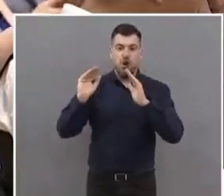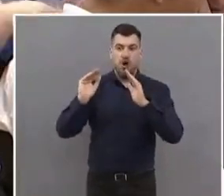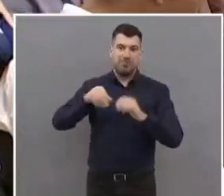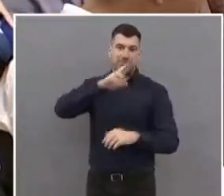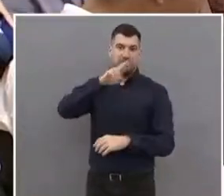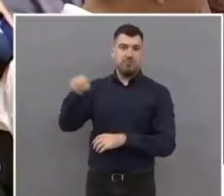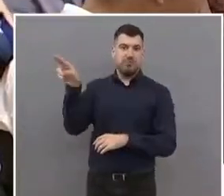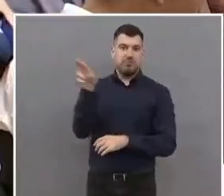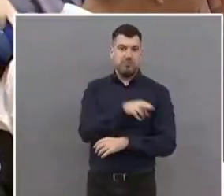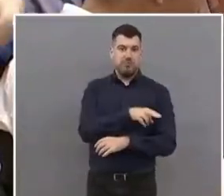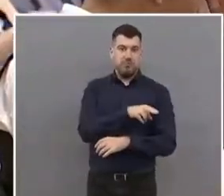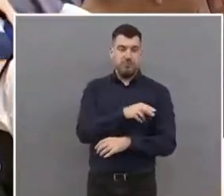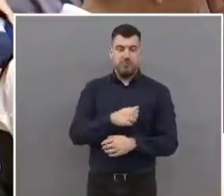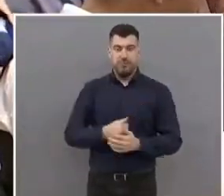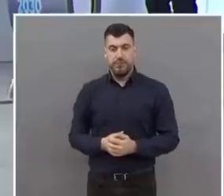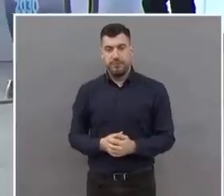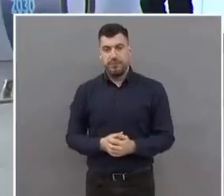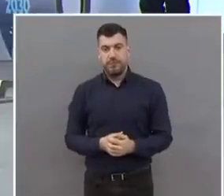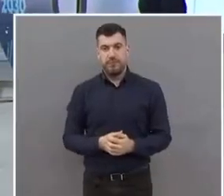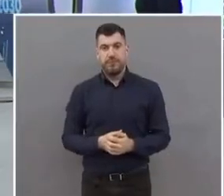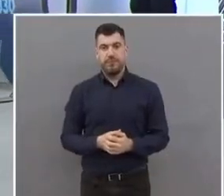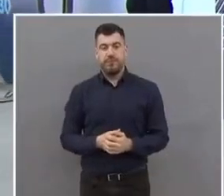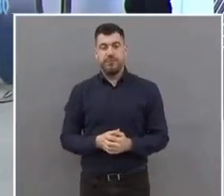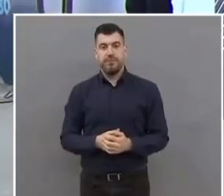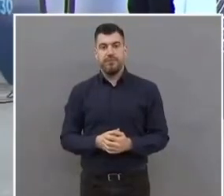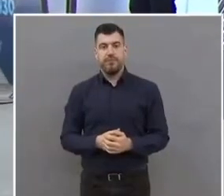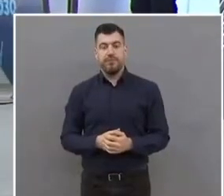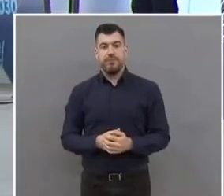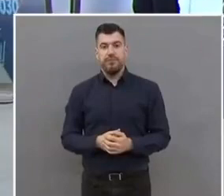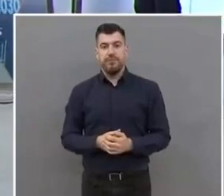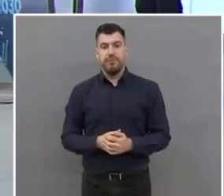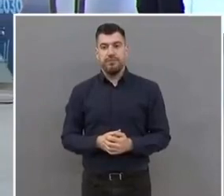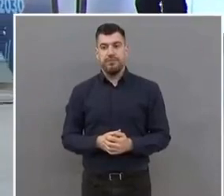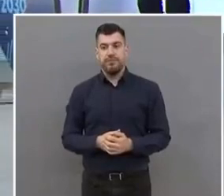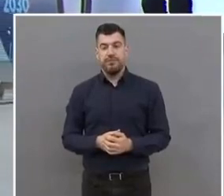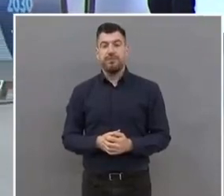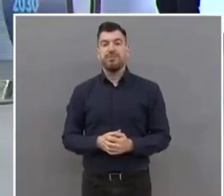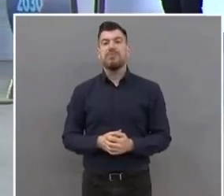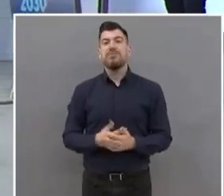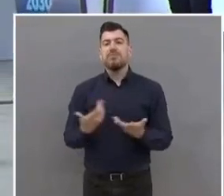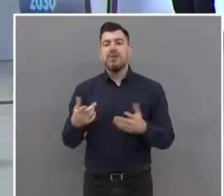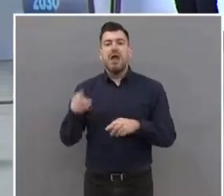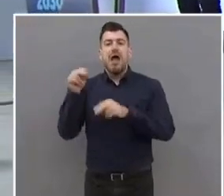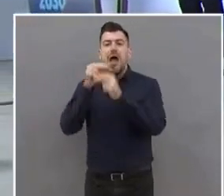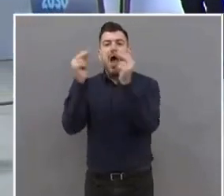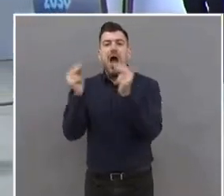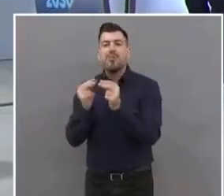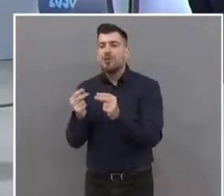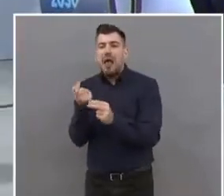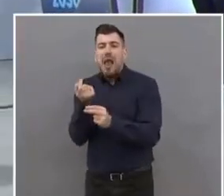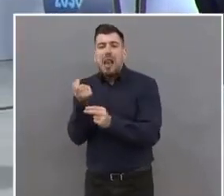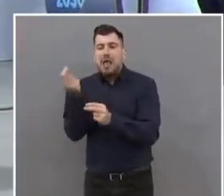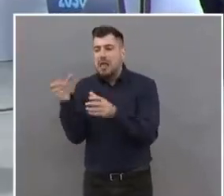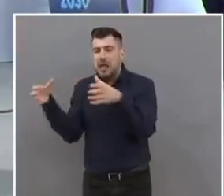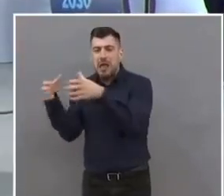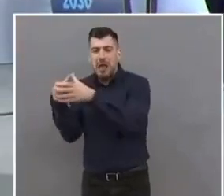λίγοι κρανιοφόροι, πολλοί εκ των οποίων δεν έχουν καμία σχέση με το Πανεπιστήμιο, βαφτίζονται χιλιάδες